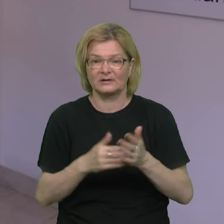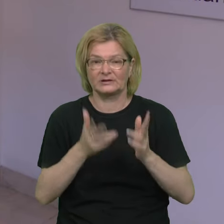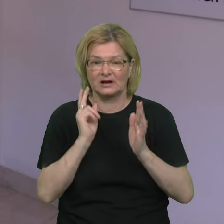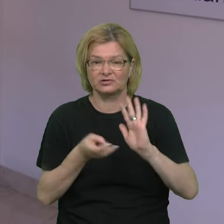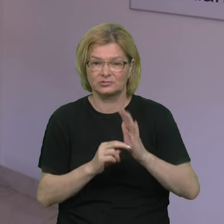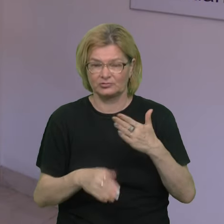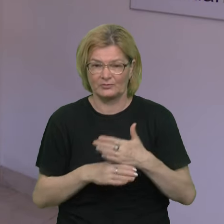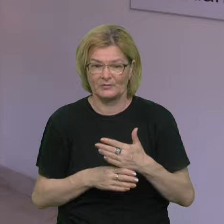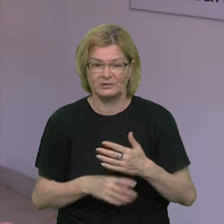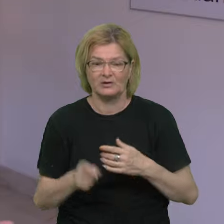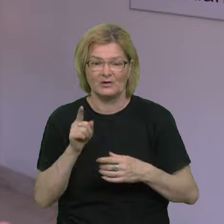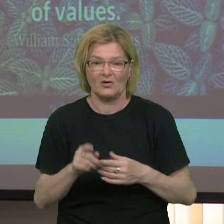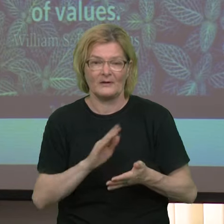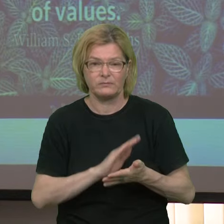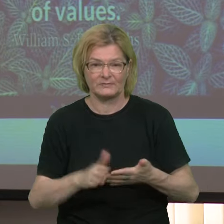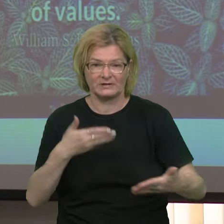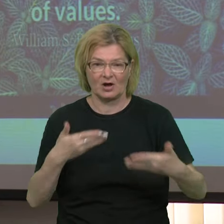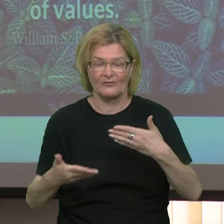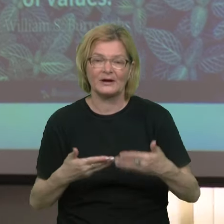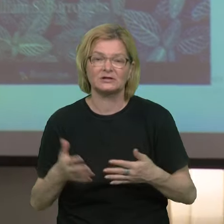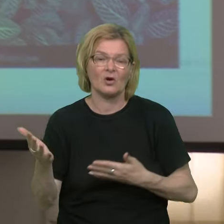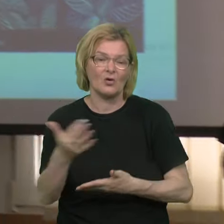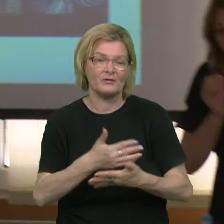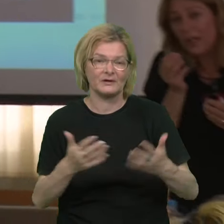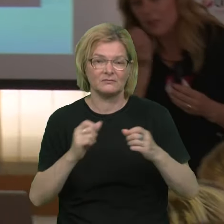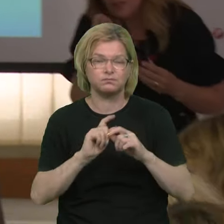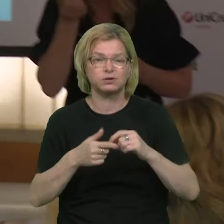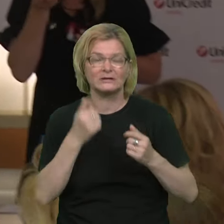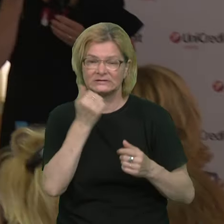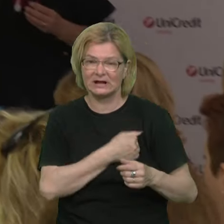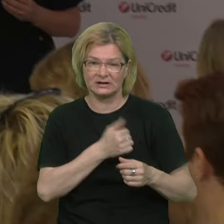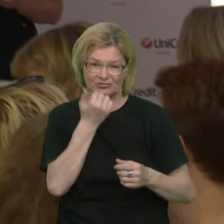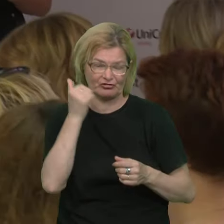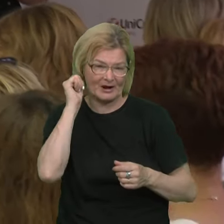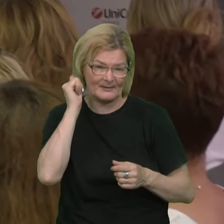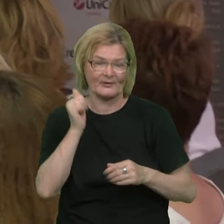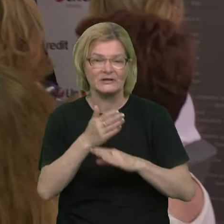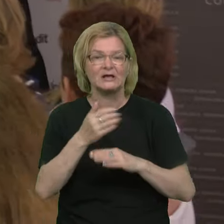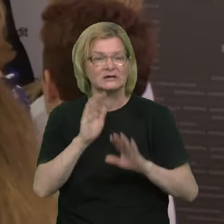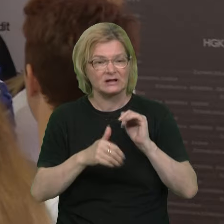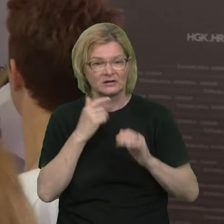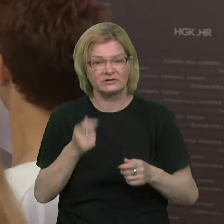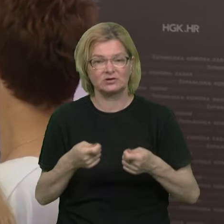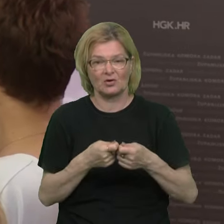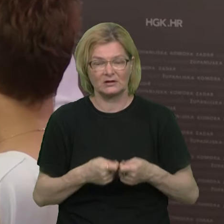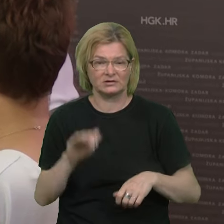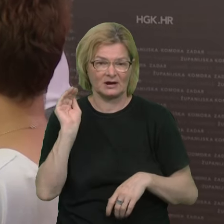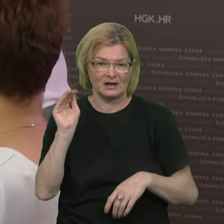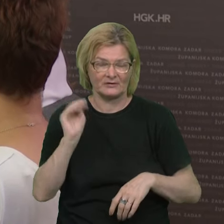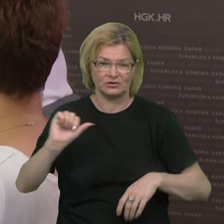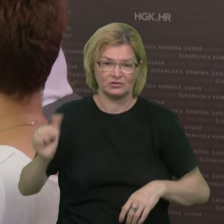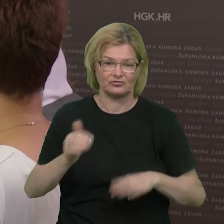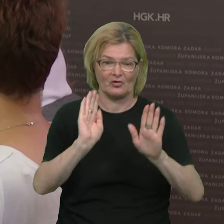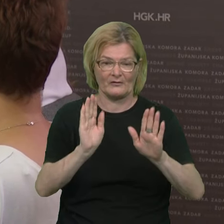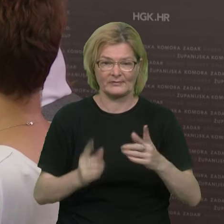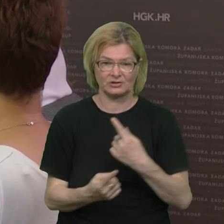trebate tražiti stručnu pomoć. Ova besplatna konferencija okupila je velik broj zadarskih poduzetnica. Zadovoljne su iz